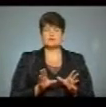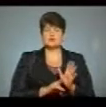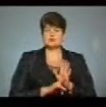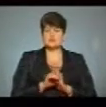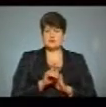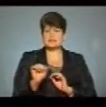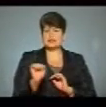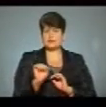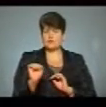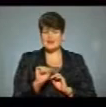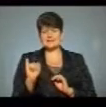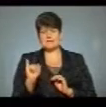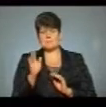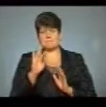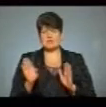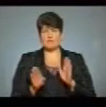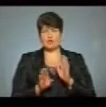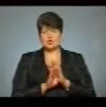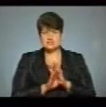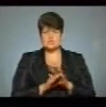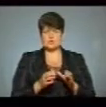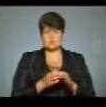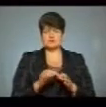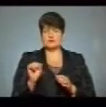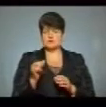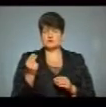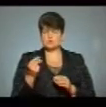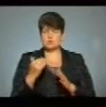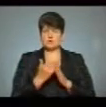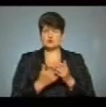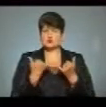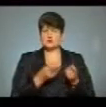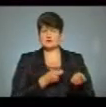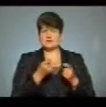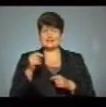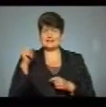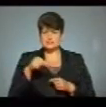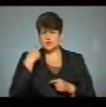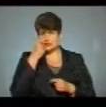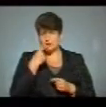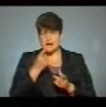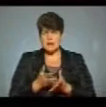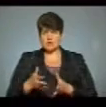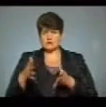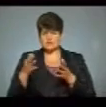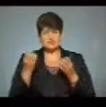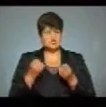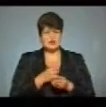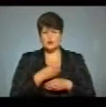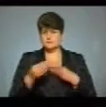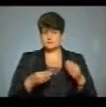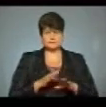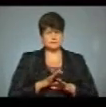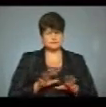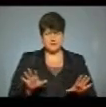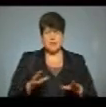розпочинають Теребовлянська і Підволочиська громади. У Теребовлю за кошти програми сьогодні привезли 1000 індивідуальних контейнерів, їх ще не роздавали.